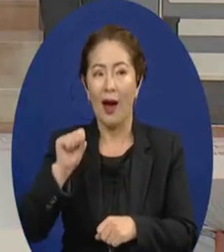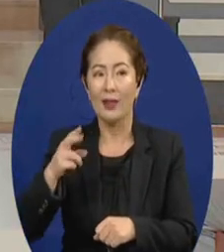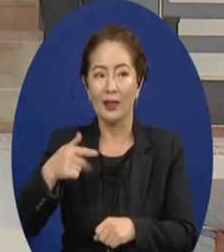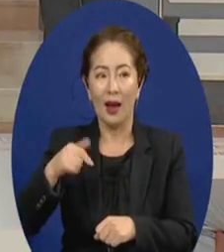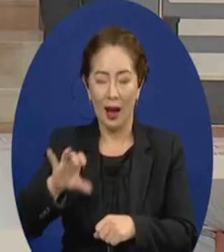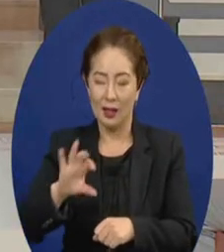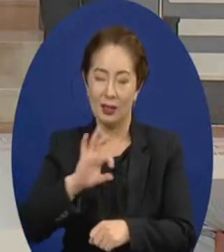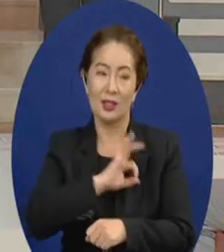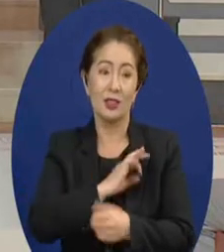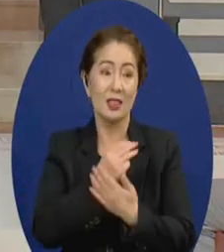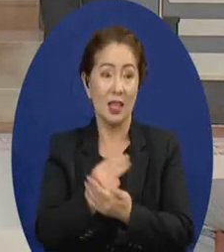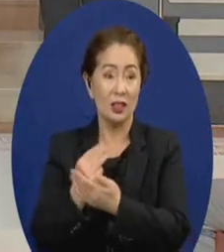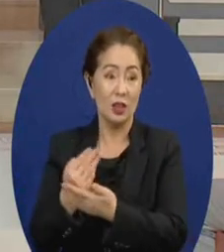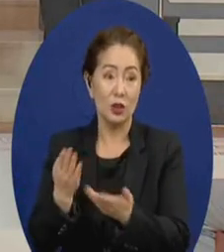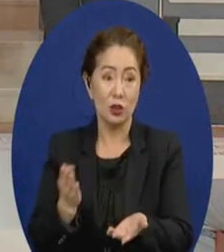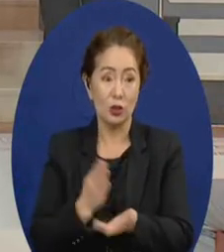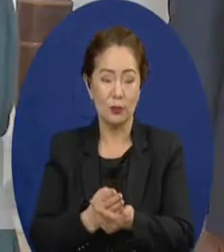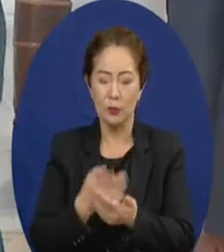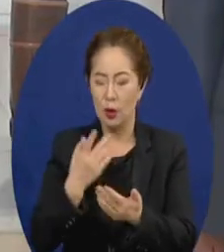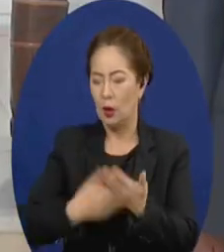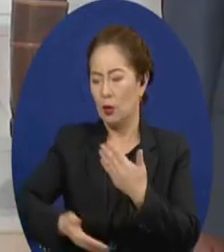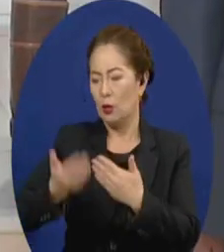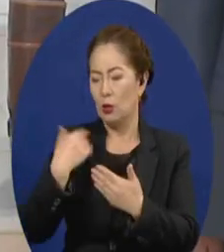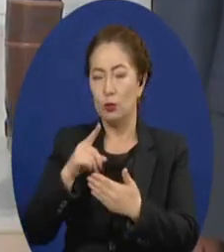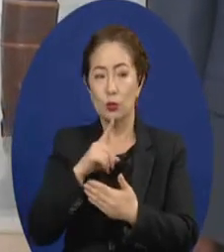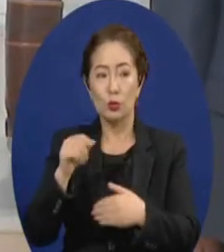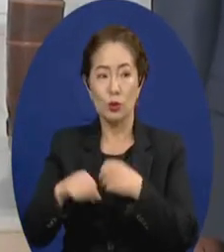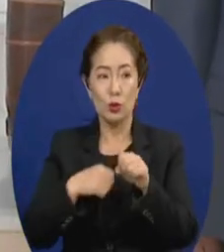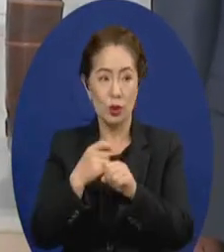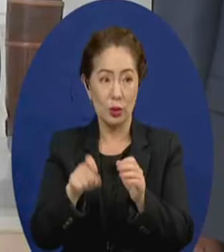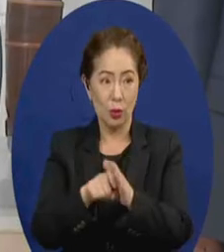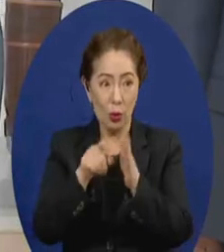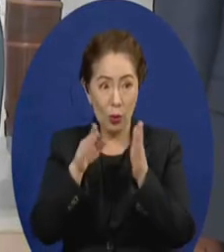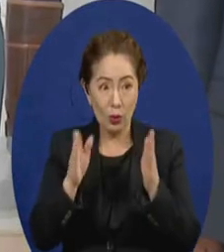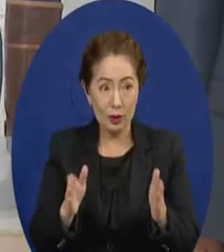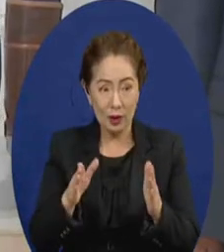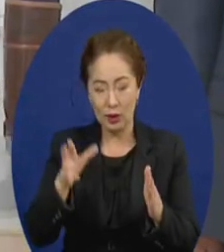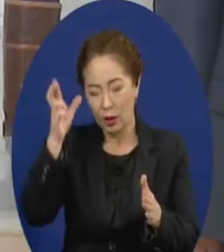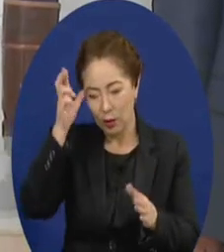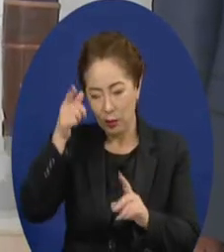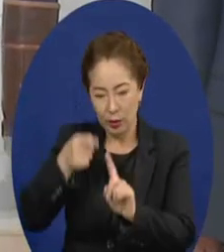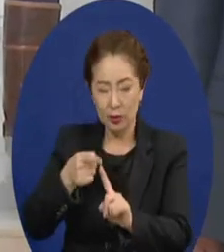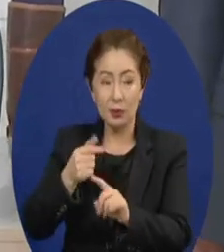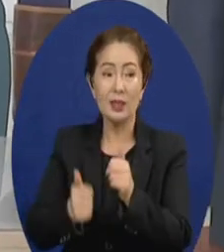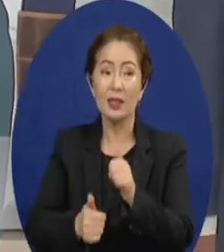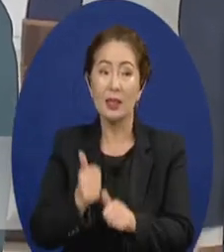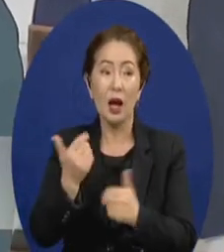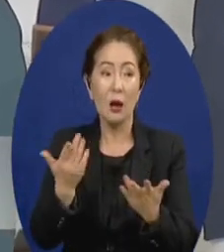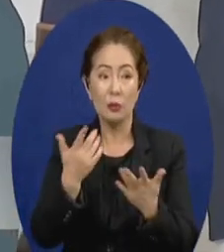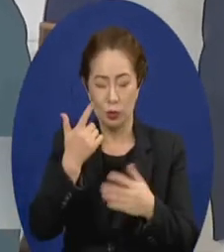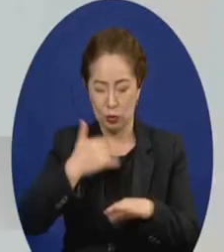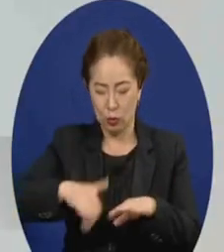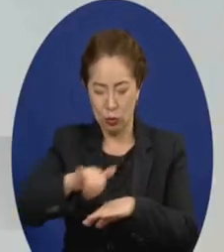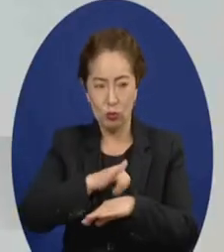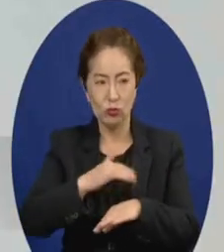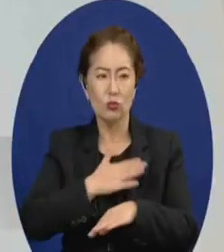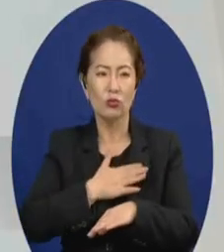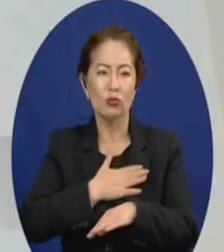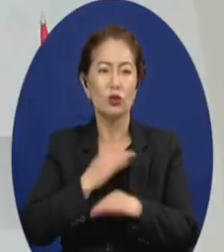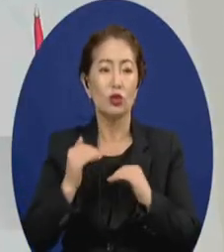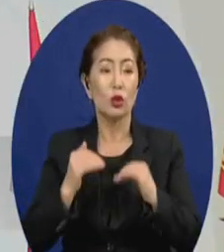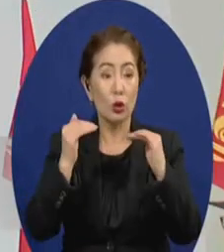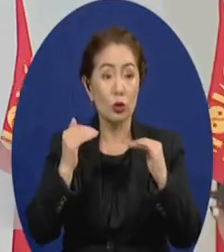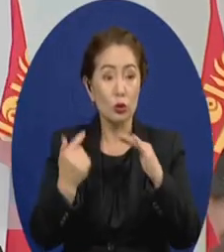Гац Одонгоор шагнаад байна. Өнгөрсөн 100 жилийн хугацаанд гарсан боловсролын салбарын амжилт бол улс орны хөгжил дэвшлийн